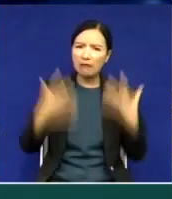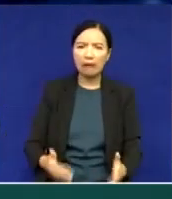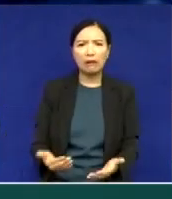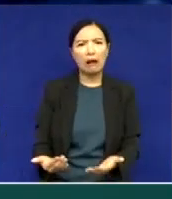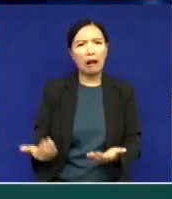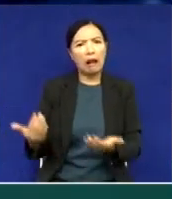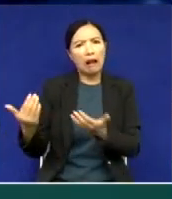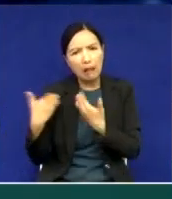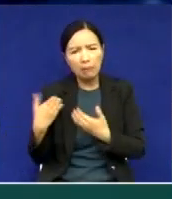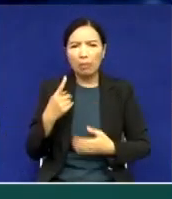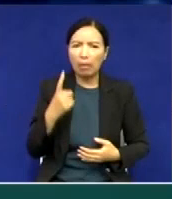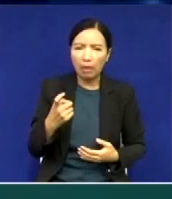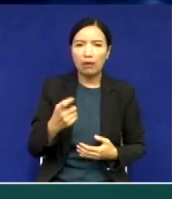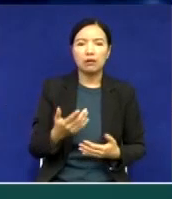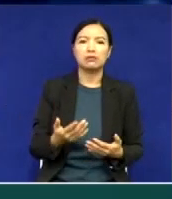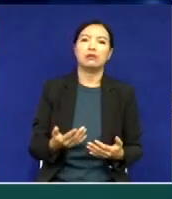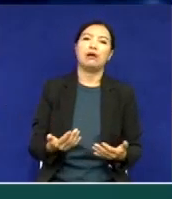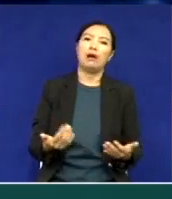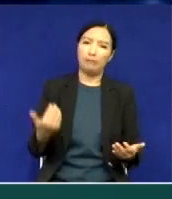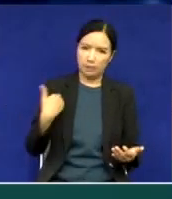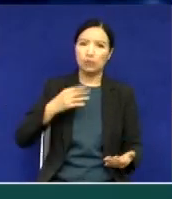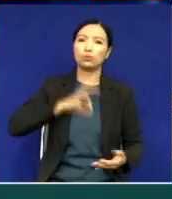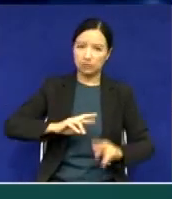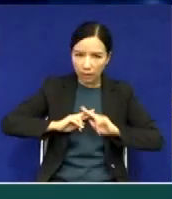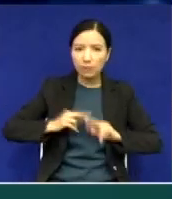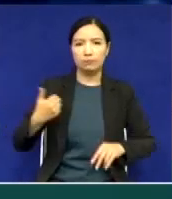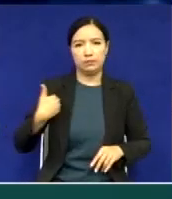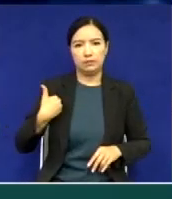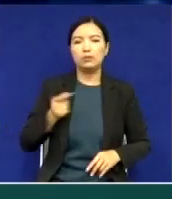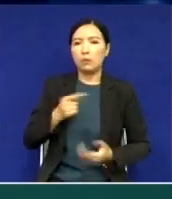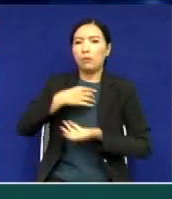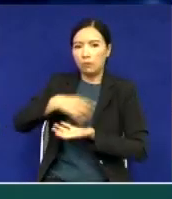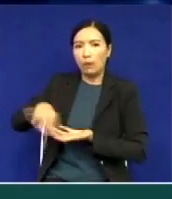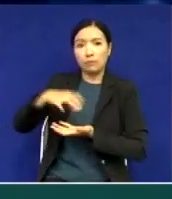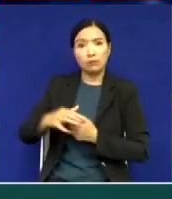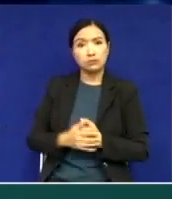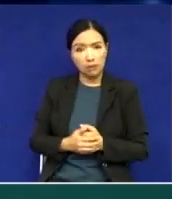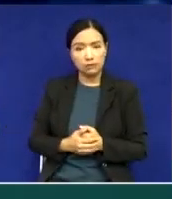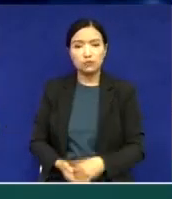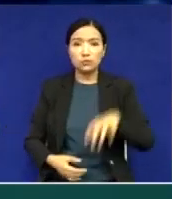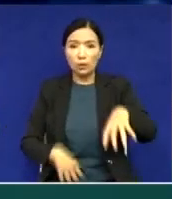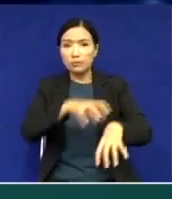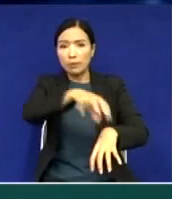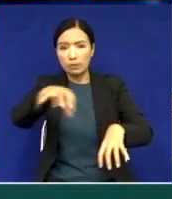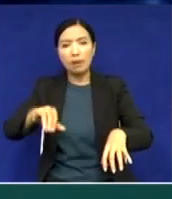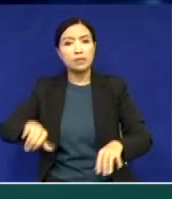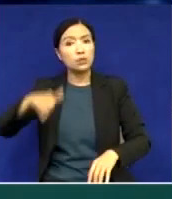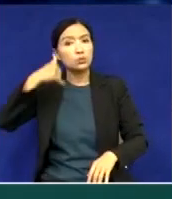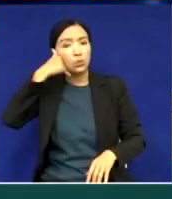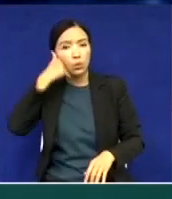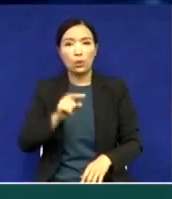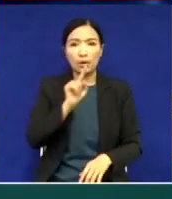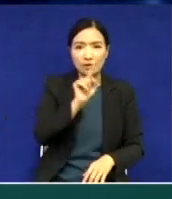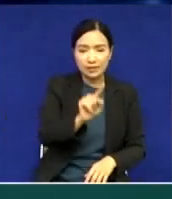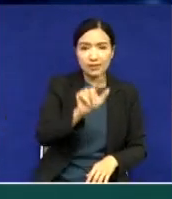ครับทีนี้การจัดการของกรมสุขภาพจิตตอนนี้นะครับทุกหน่วยงานเรามีรองรับอยู่แล้วนะครับเรามีสายด่วนสุขภาพจิต